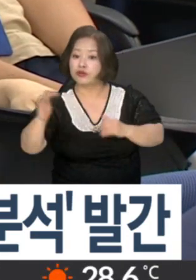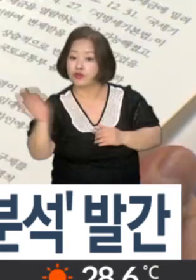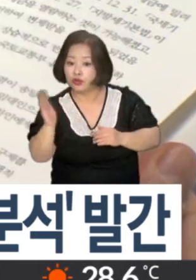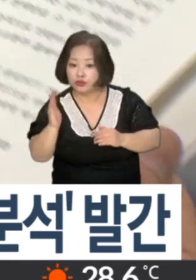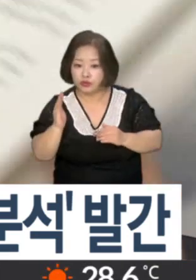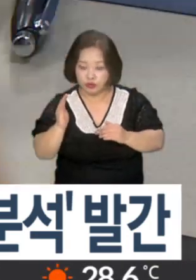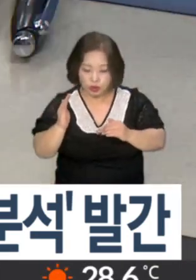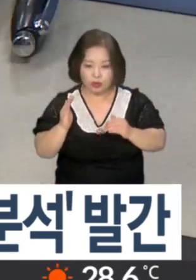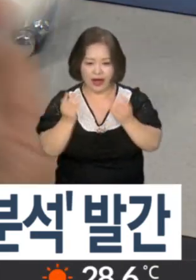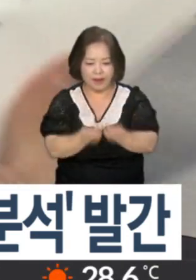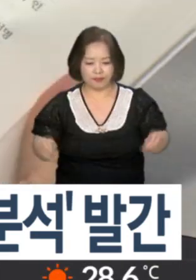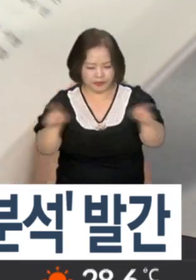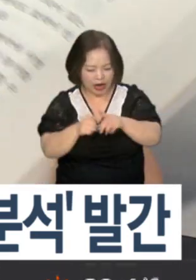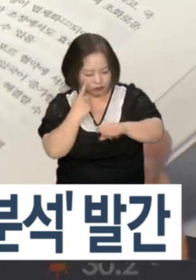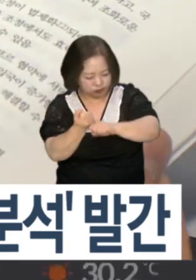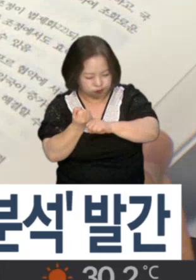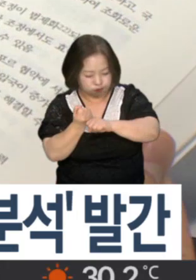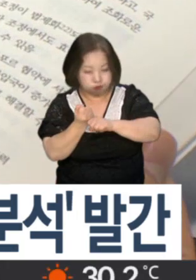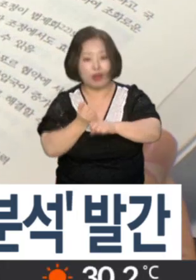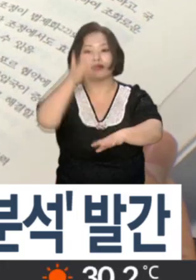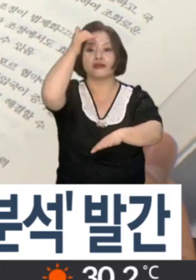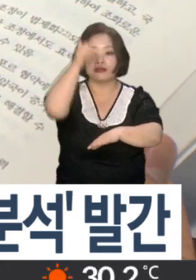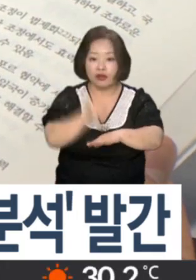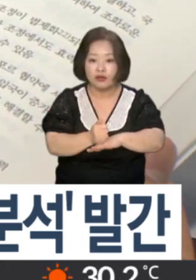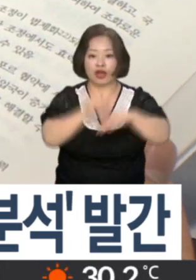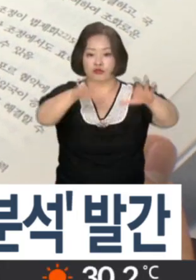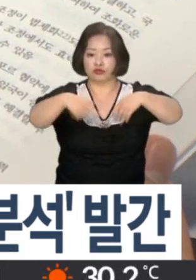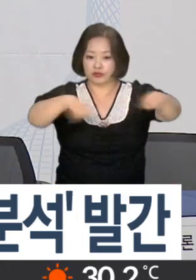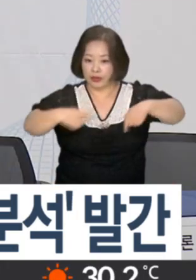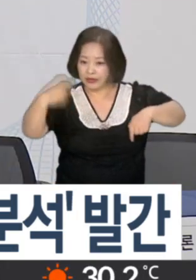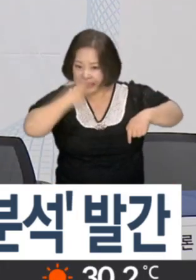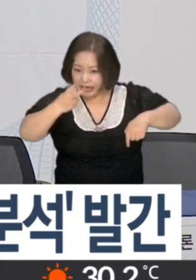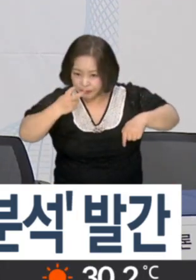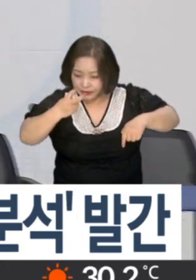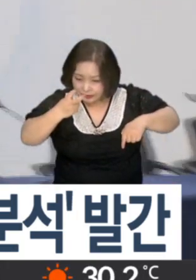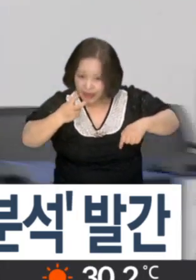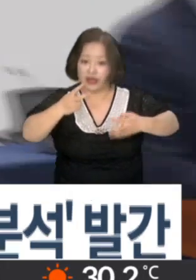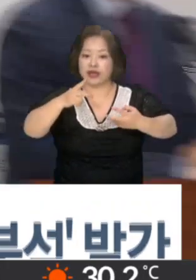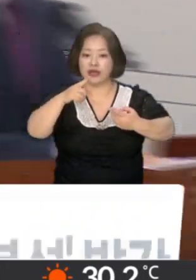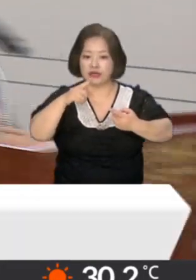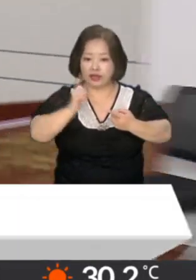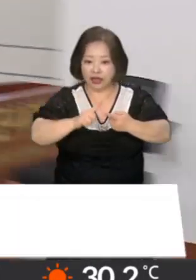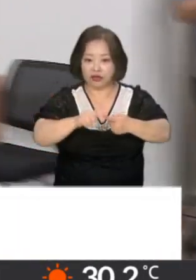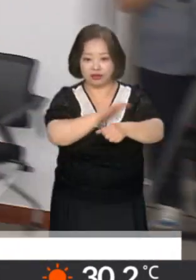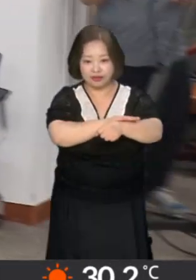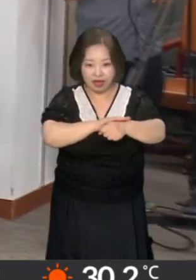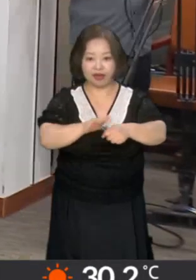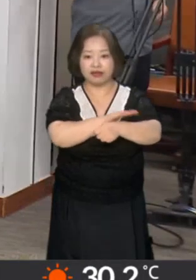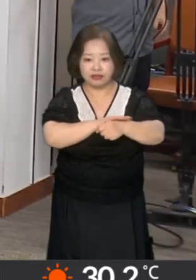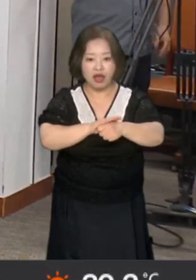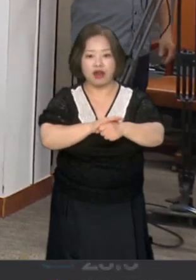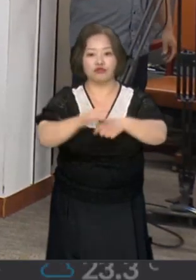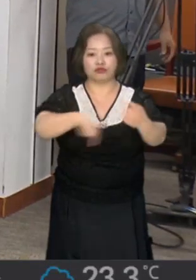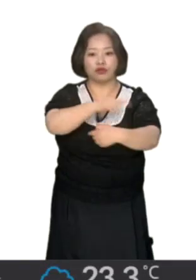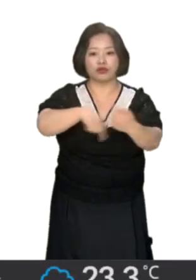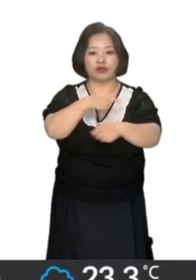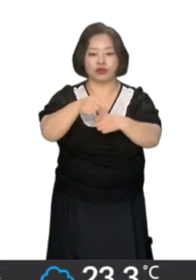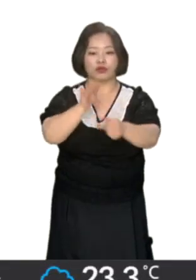공동 작업한 결과물이라며 국정감사가 정부 견제 수단으로 자리 잡을 수 있도록 지원할 것이라고 말했습니다